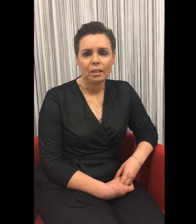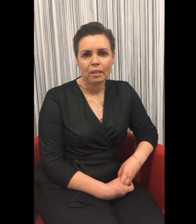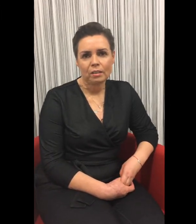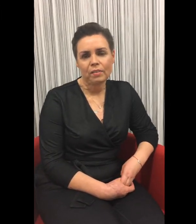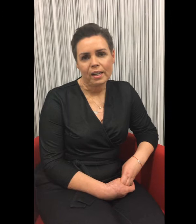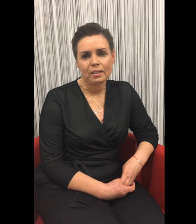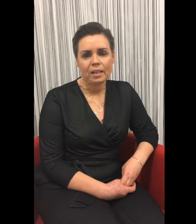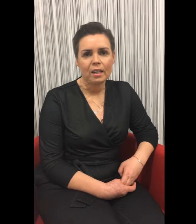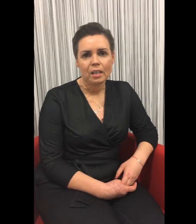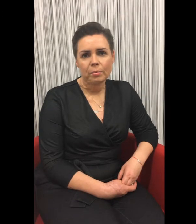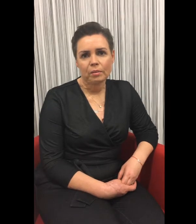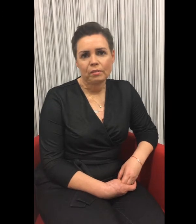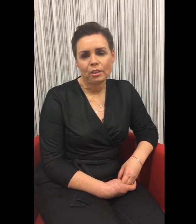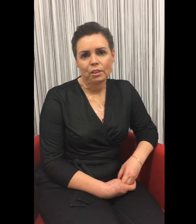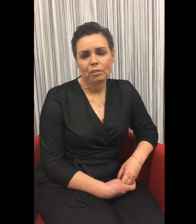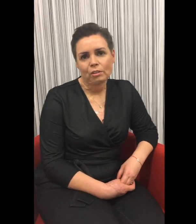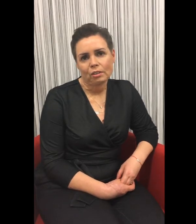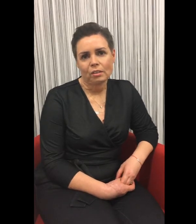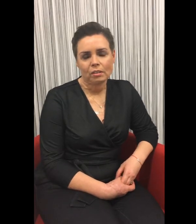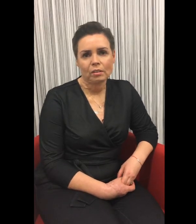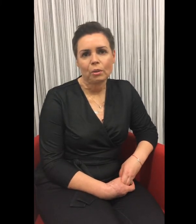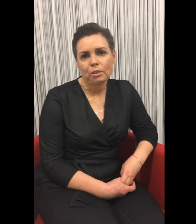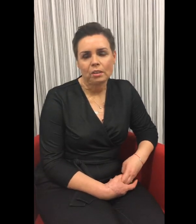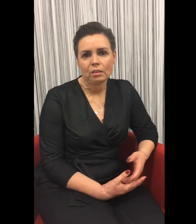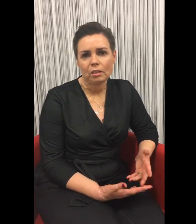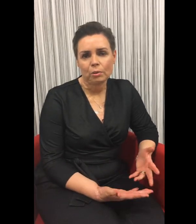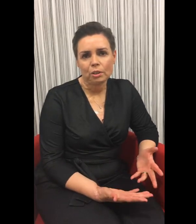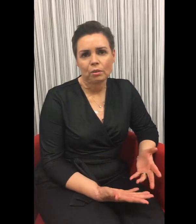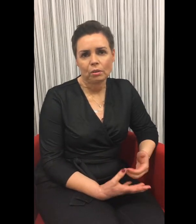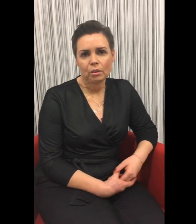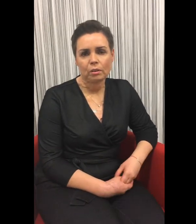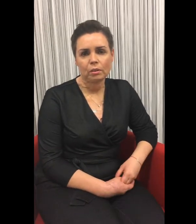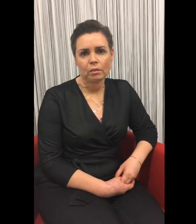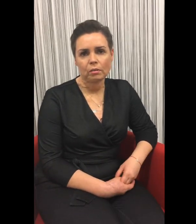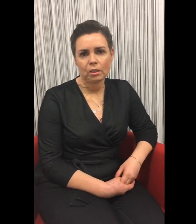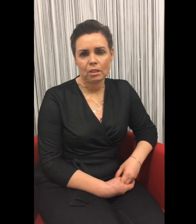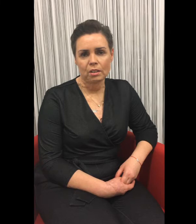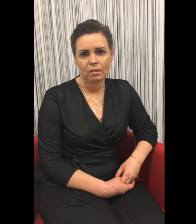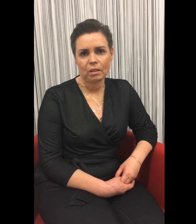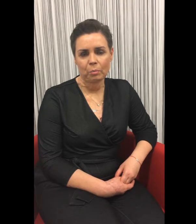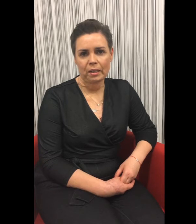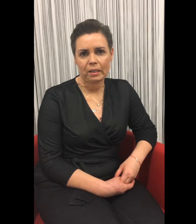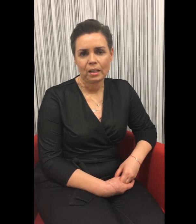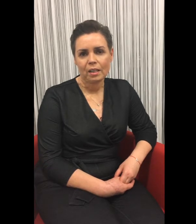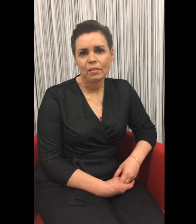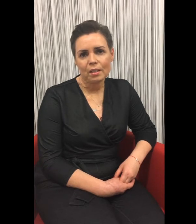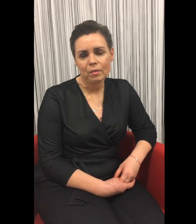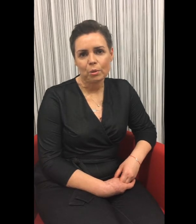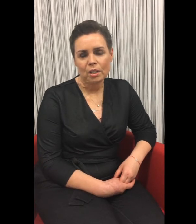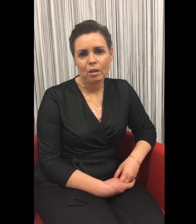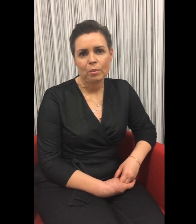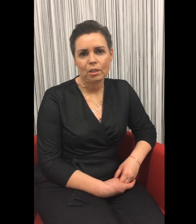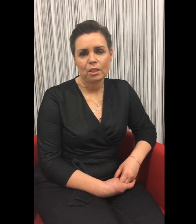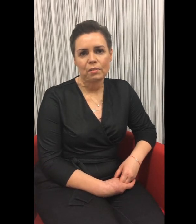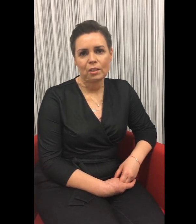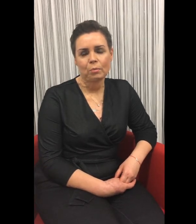nosić 2 lata, 23 godziny, zdejmuje się to tylko na czas kąpieli. Wystawę